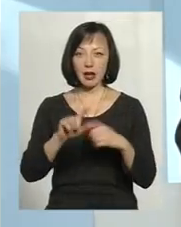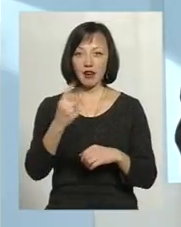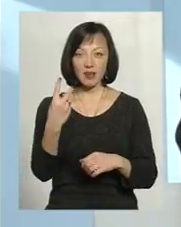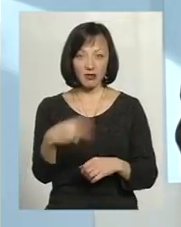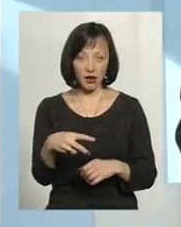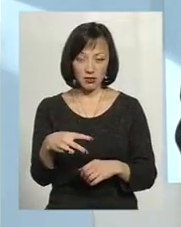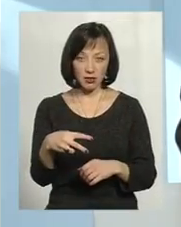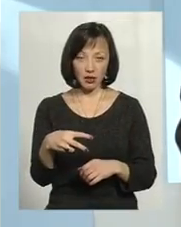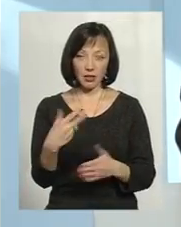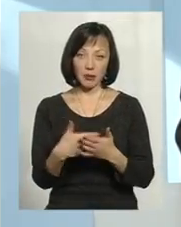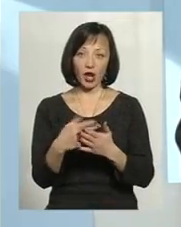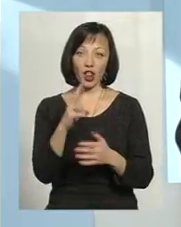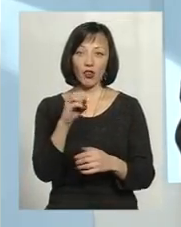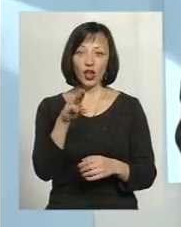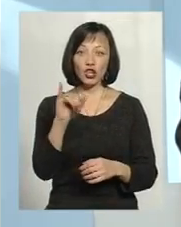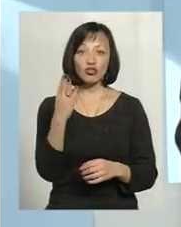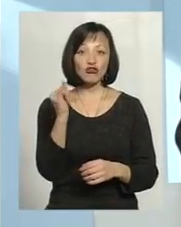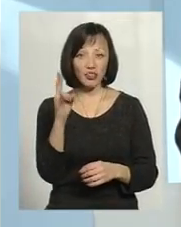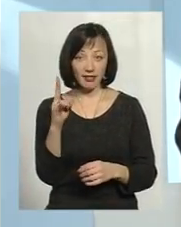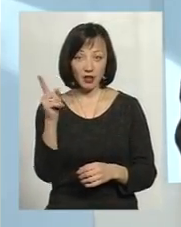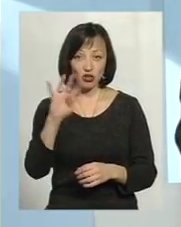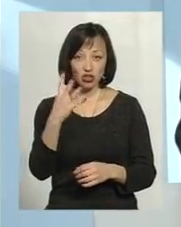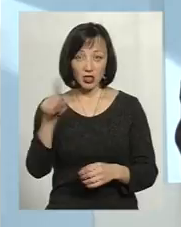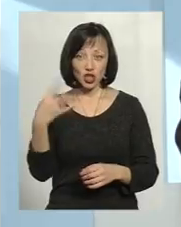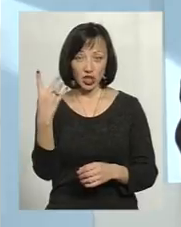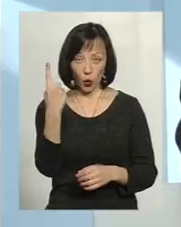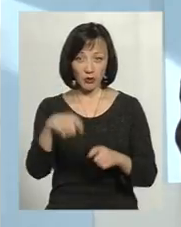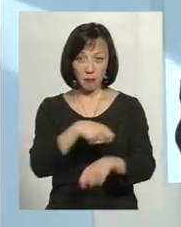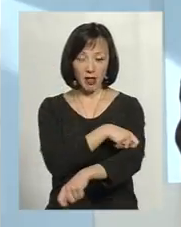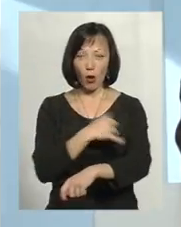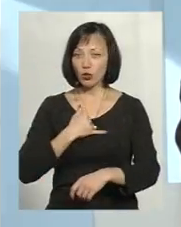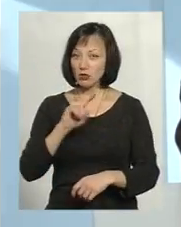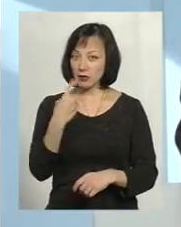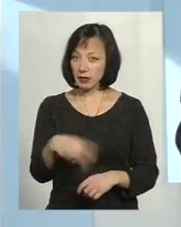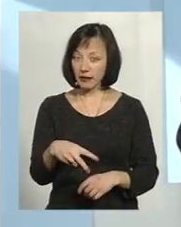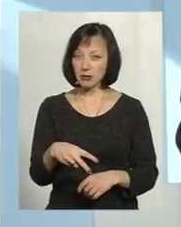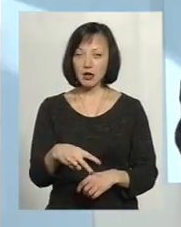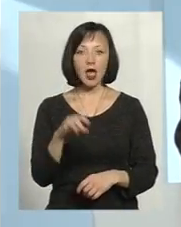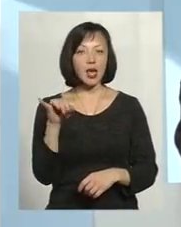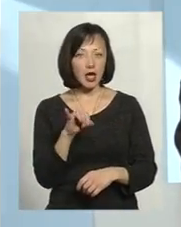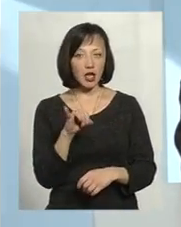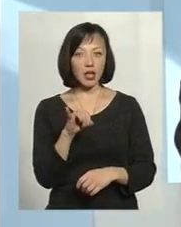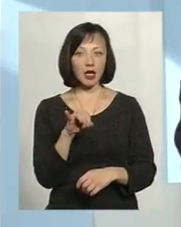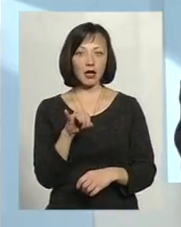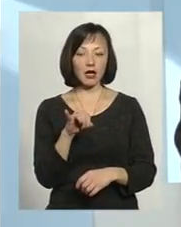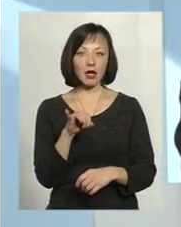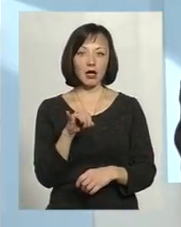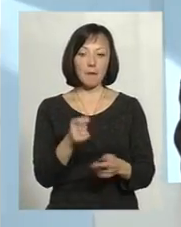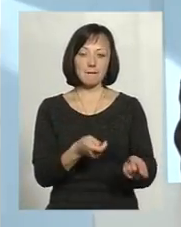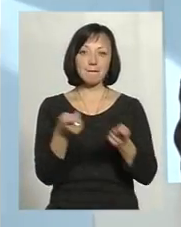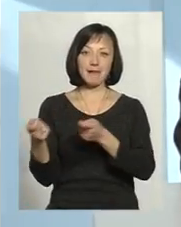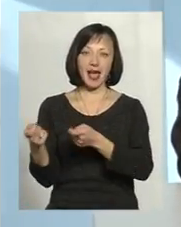20. При тому, що, наприклад, на Тішині 4,4 гривні за квадратний метр, в нас гривня 20. І, власне,